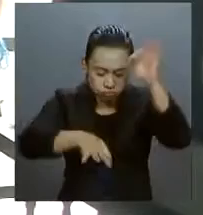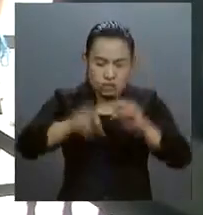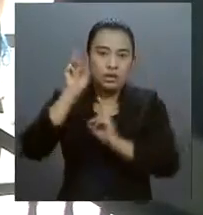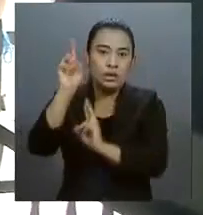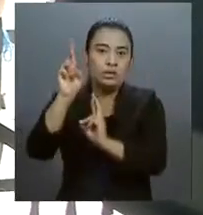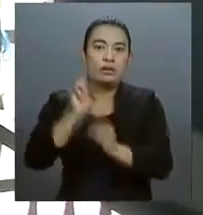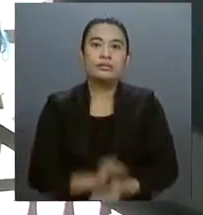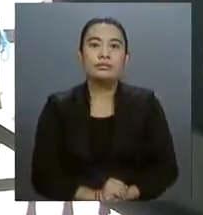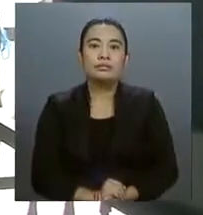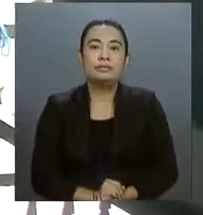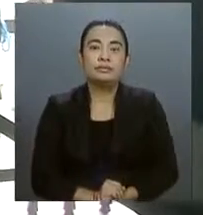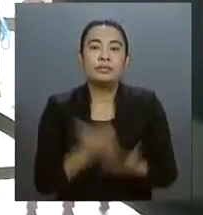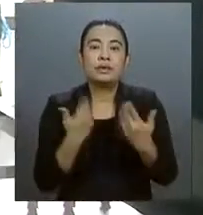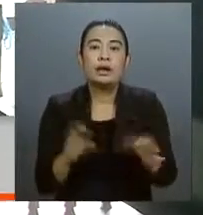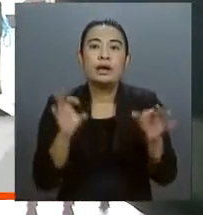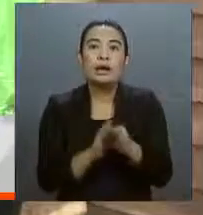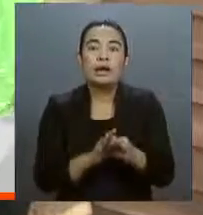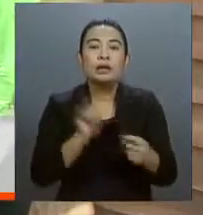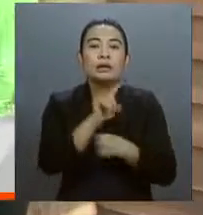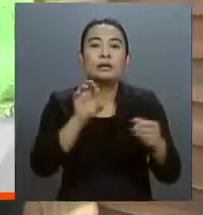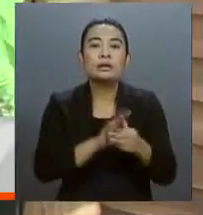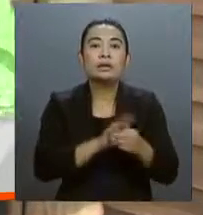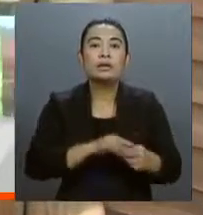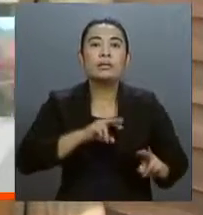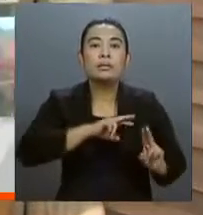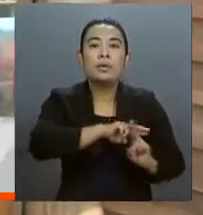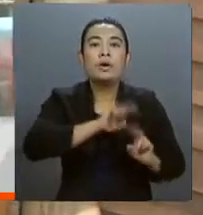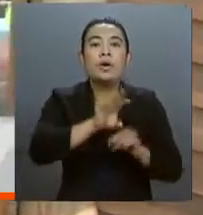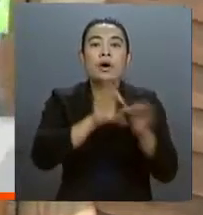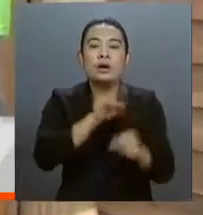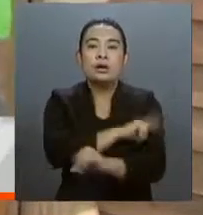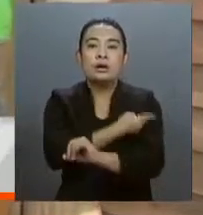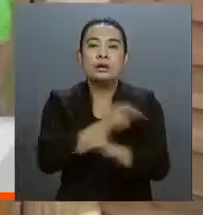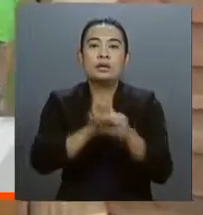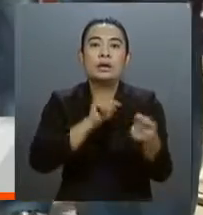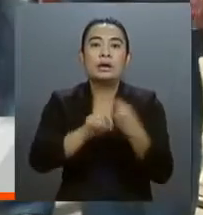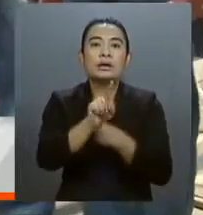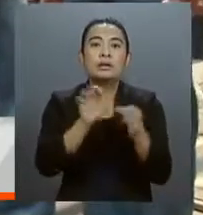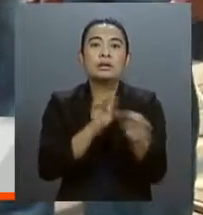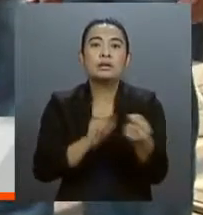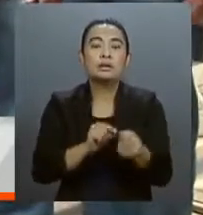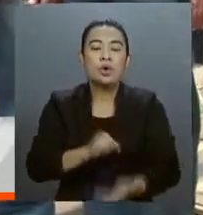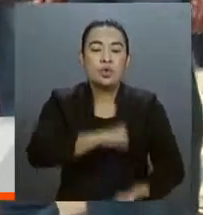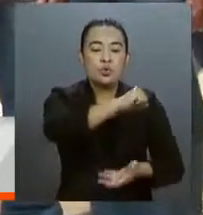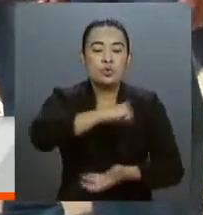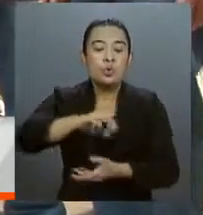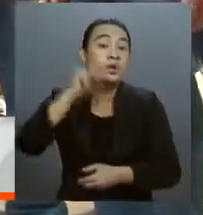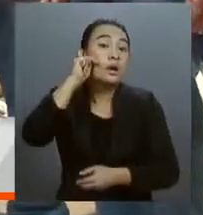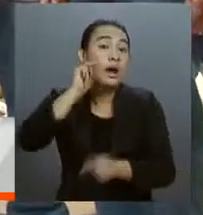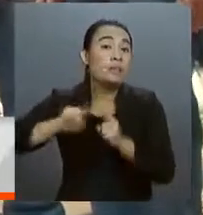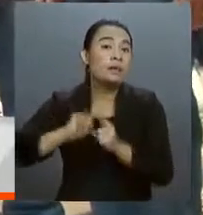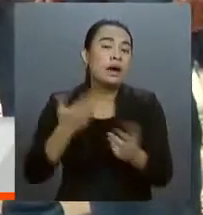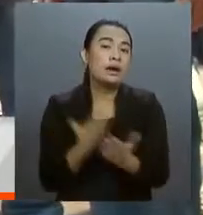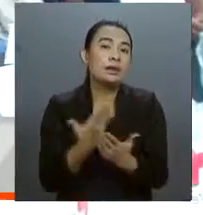กาชาตพิจิตรร่วมกับเจ้าหน้าที่ป้องกันสาธารณภัยพิจิตรและฝ่ายปกครองอำเภอโพธิ์ประทับช้างนำถุงยังชีพน้ำดื่มและเงินช่วย